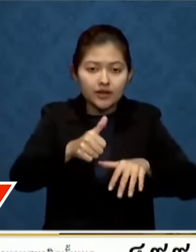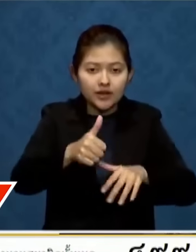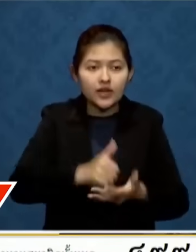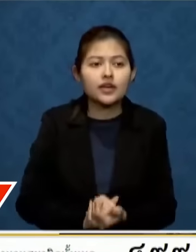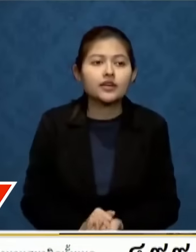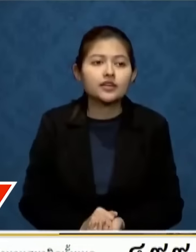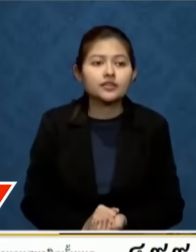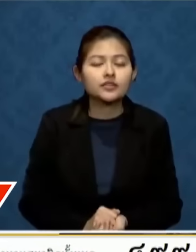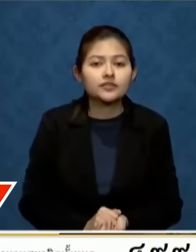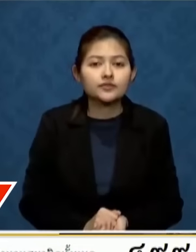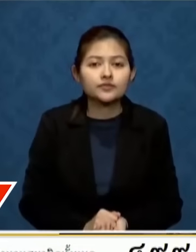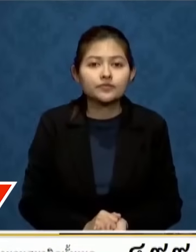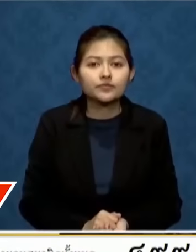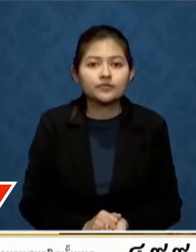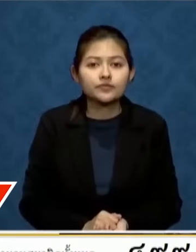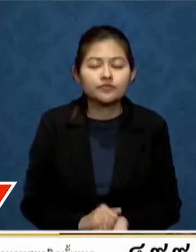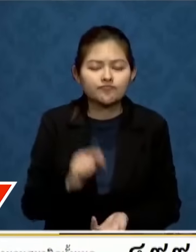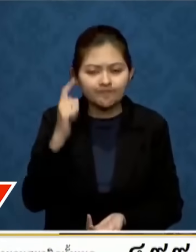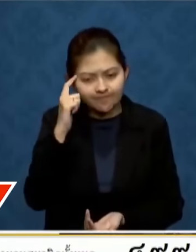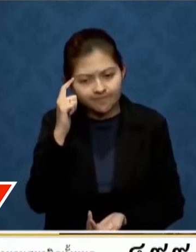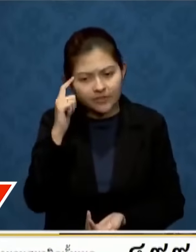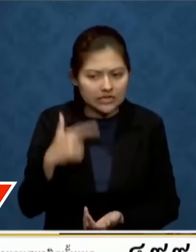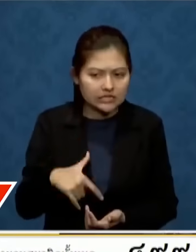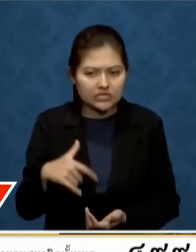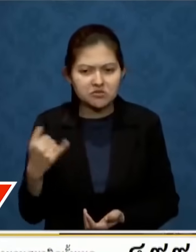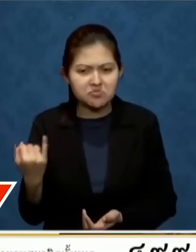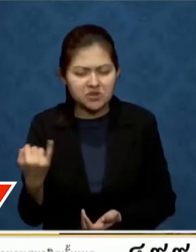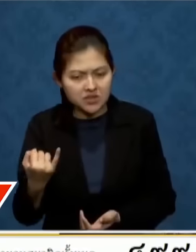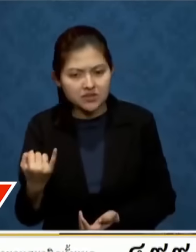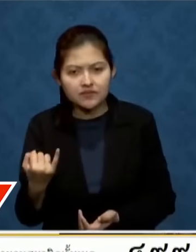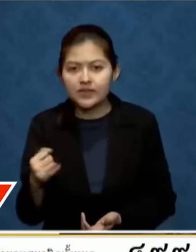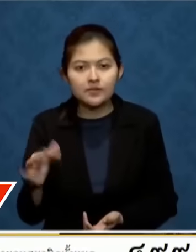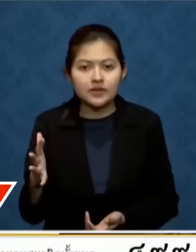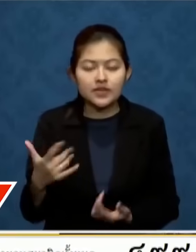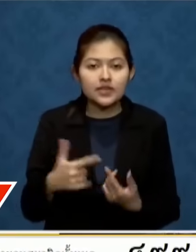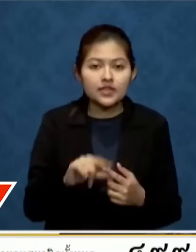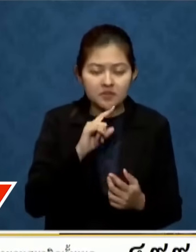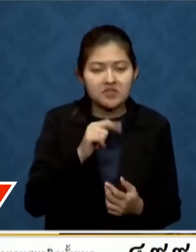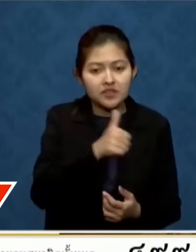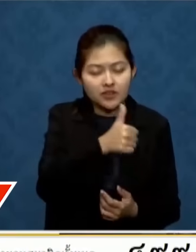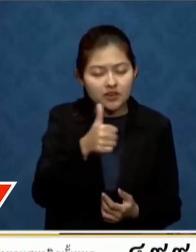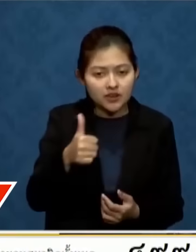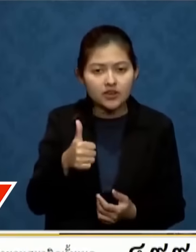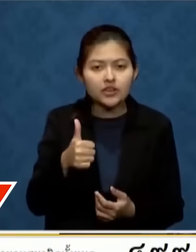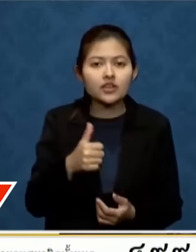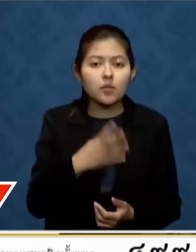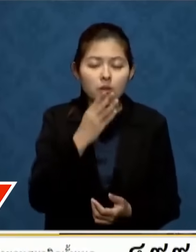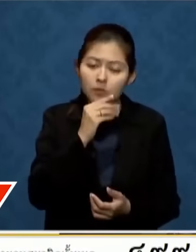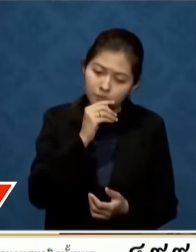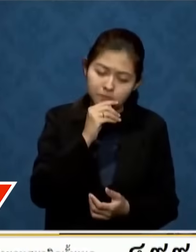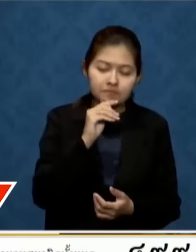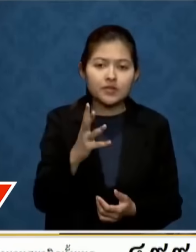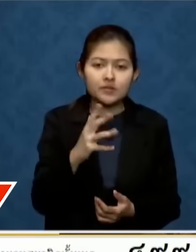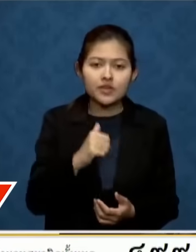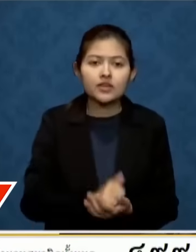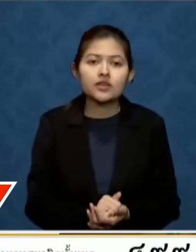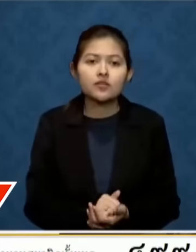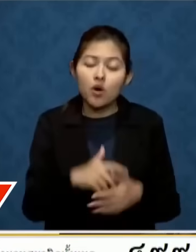เสียอย่างไรดิฉันยังไม่เห็นส่วนเสียนะคะถ้าเกิดว่าจะไม่มีเจตนาที่จะต้องปิดบังอะไรดิฉันเห็น